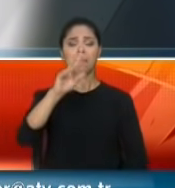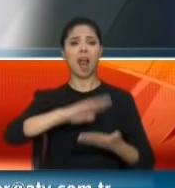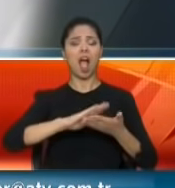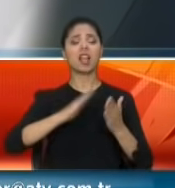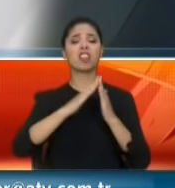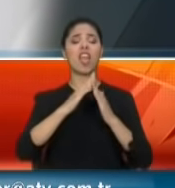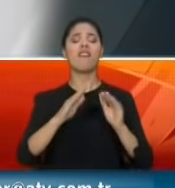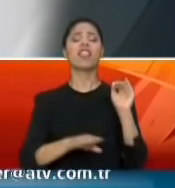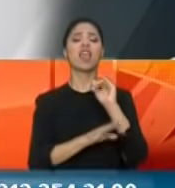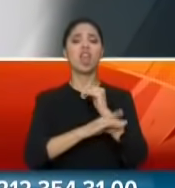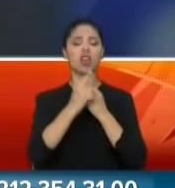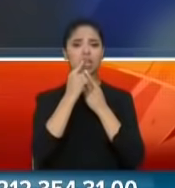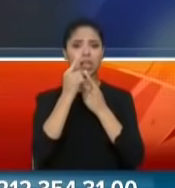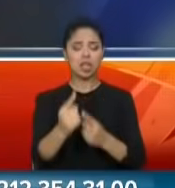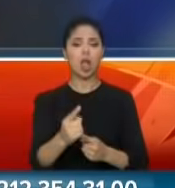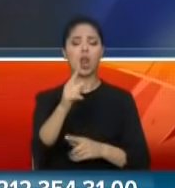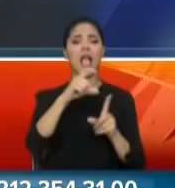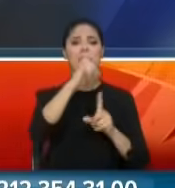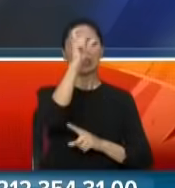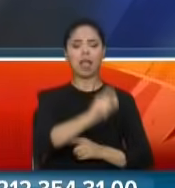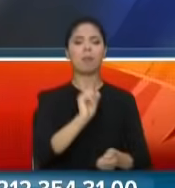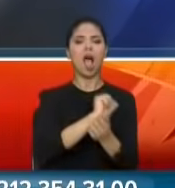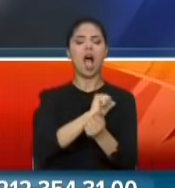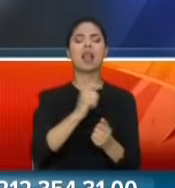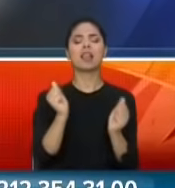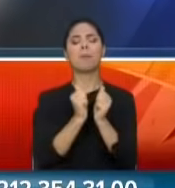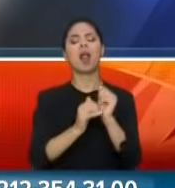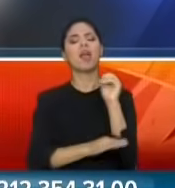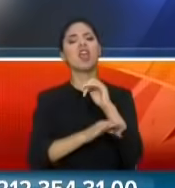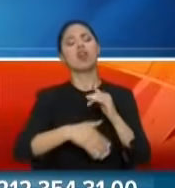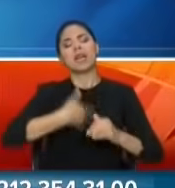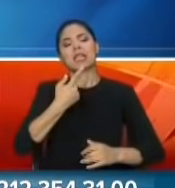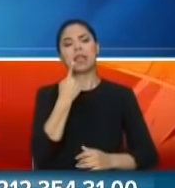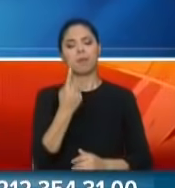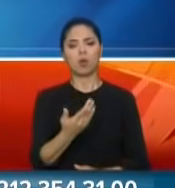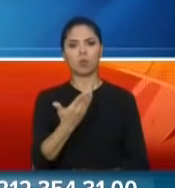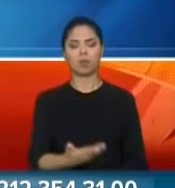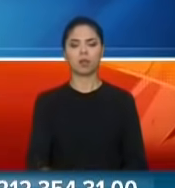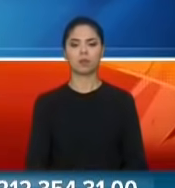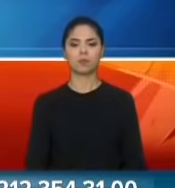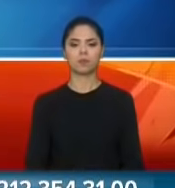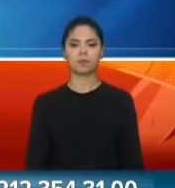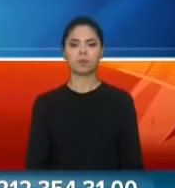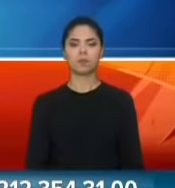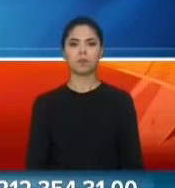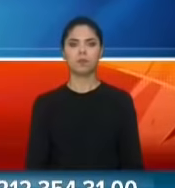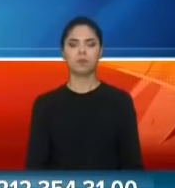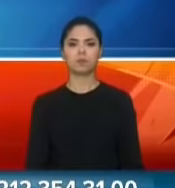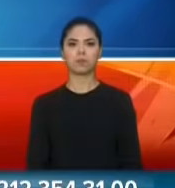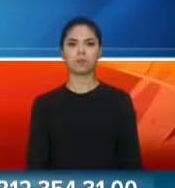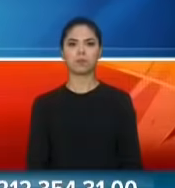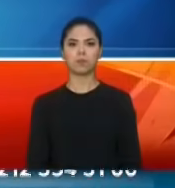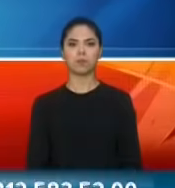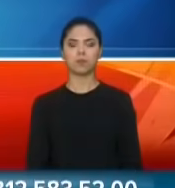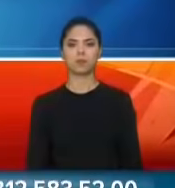arkadaşının evinde kaldığını söyleyen Damla, ailesiyle yaşamak istemediğini ifade etti. Gerekirse bir yurda falan yerleşirim. Ama